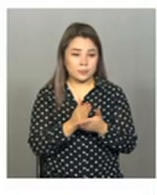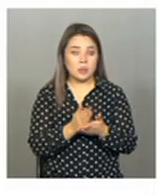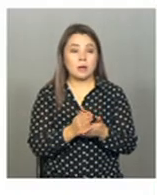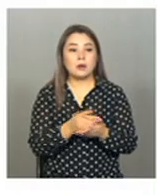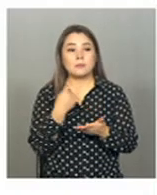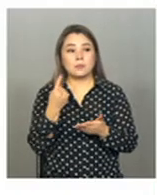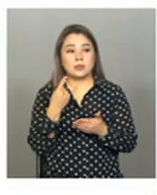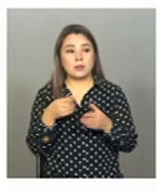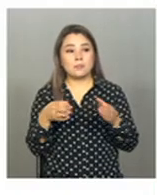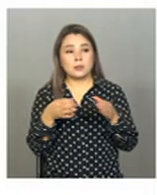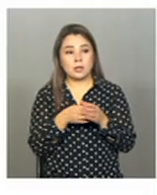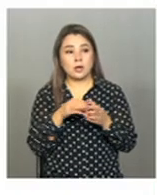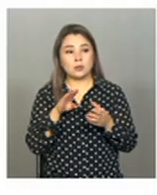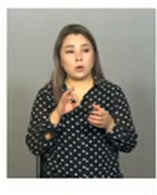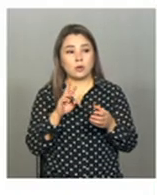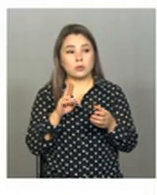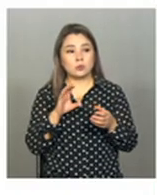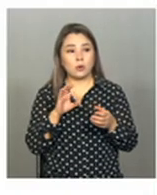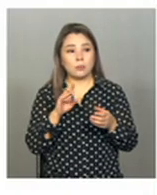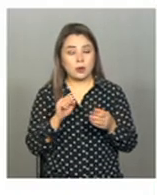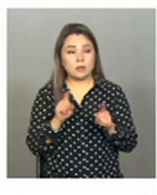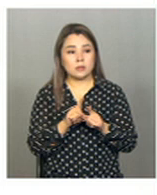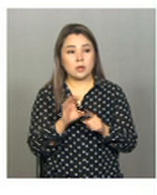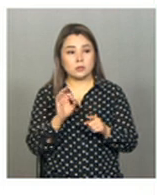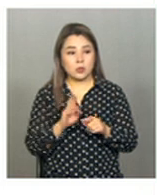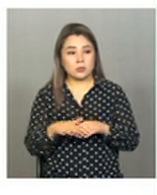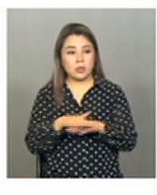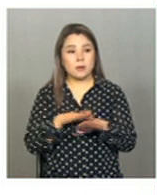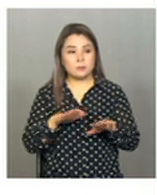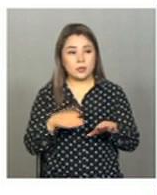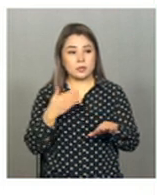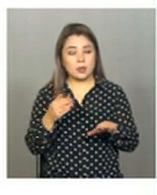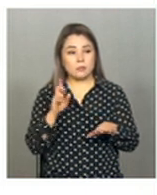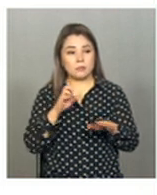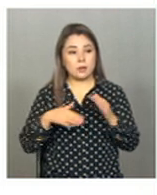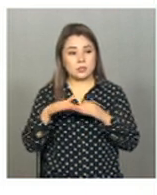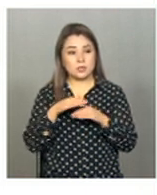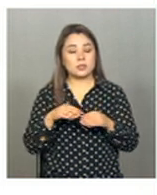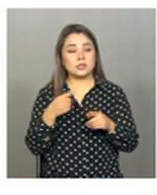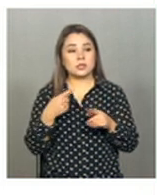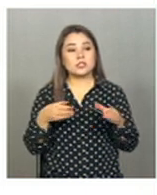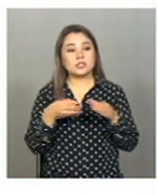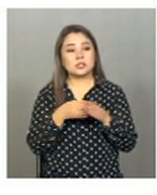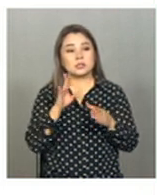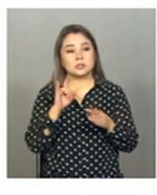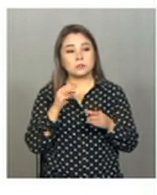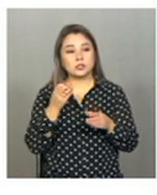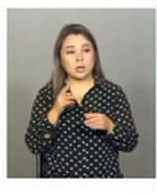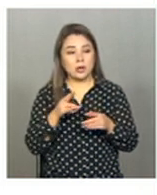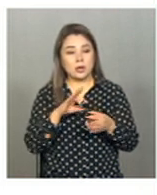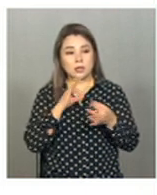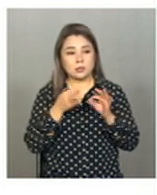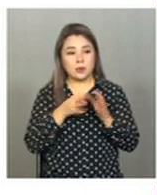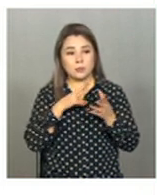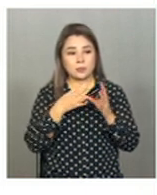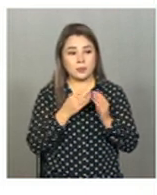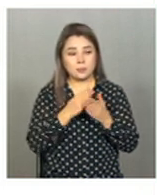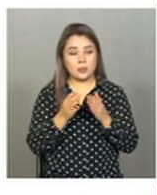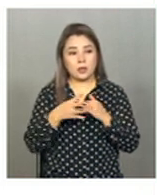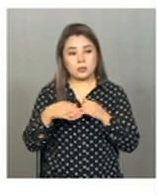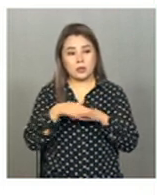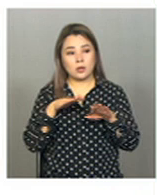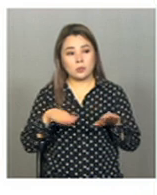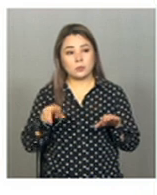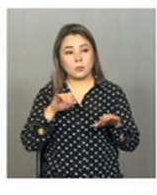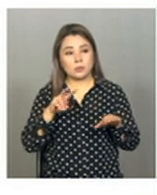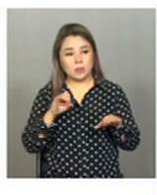бірлестігі Тоқсоба әулеттік руы басқарған Батыс Қыпшақ бірлестігі. Аумағы Дунайдан Еділге дейінгі